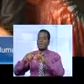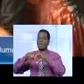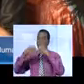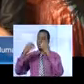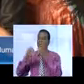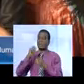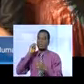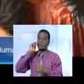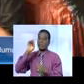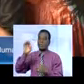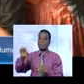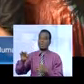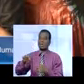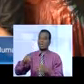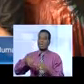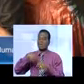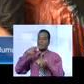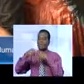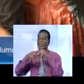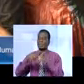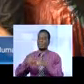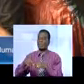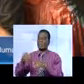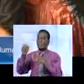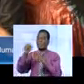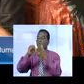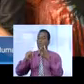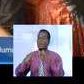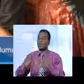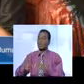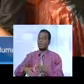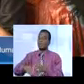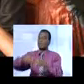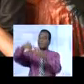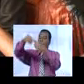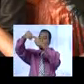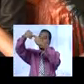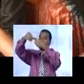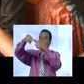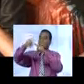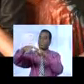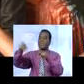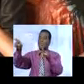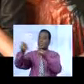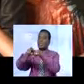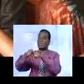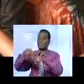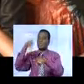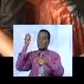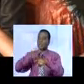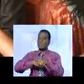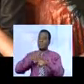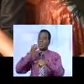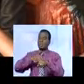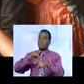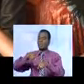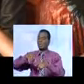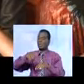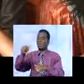féminin qui va être une structure spécialisée mais en même temps qui va bénéficier